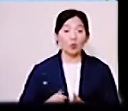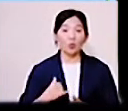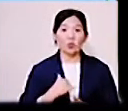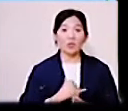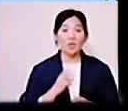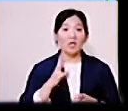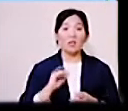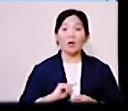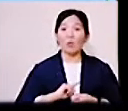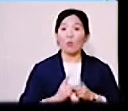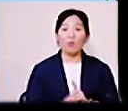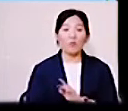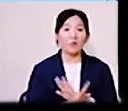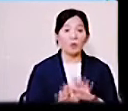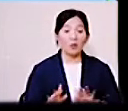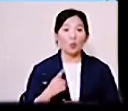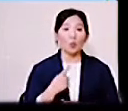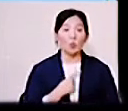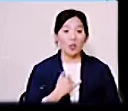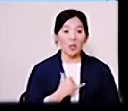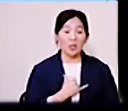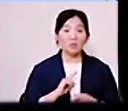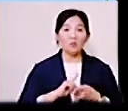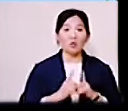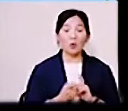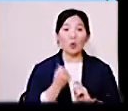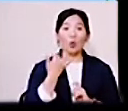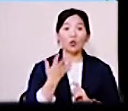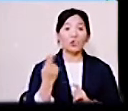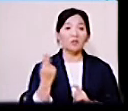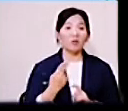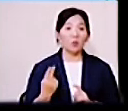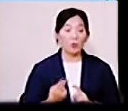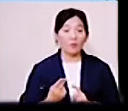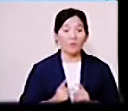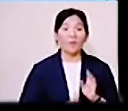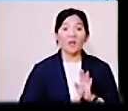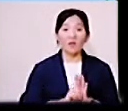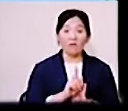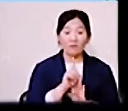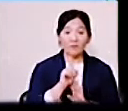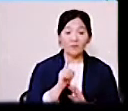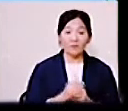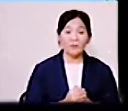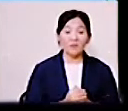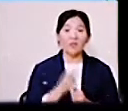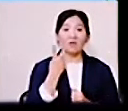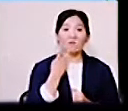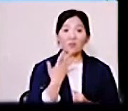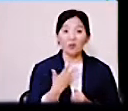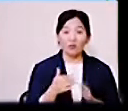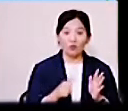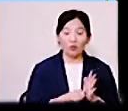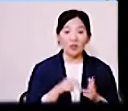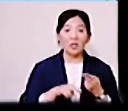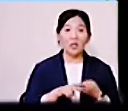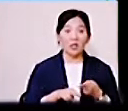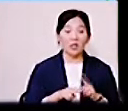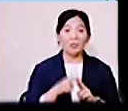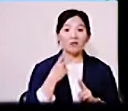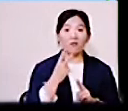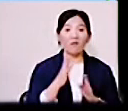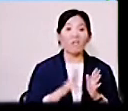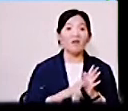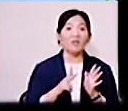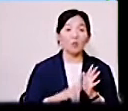не поменялось. У нас изменилось количество цветов. Давайте вспомним. 256 – это 2